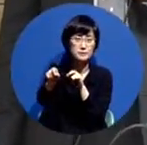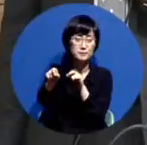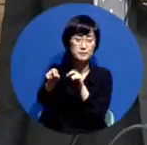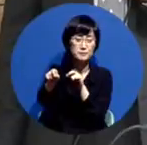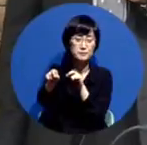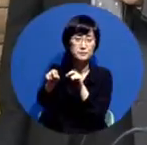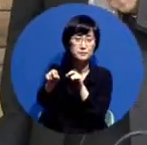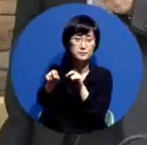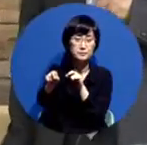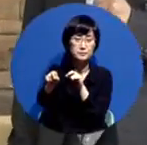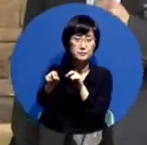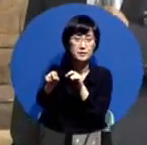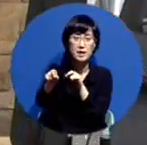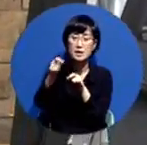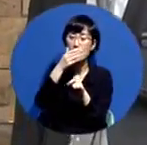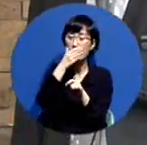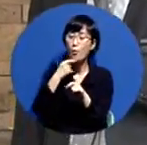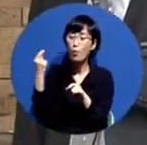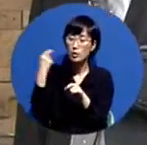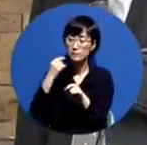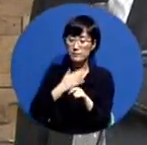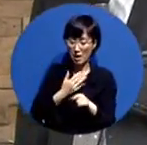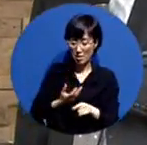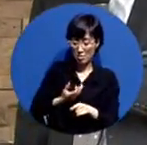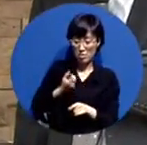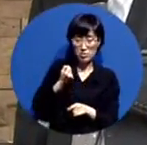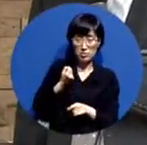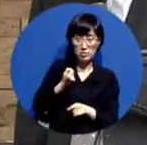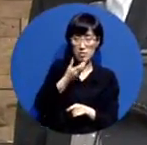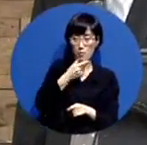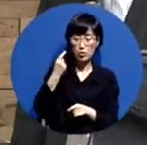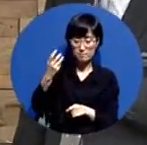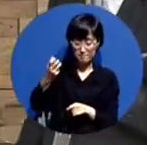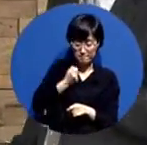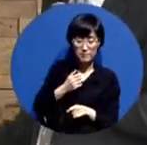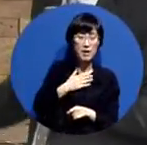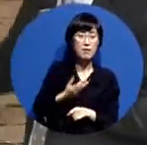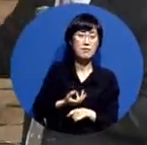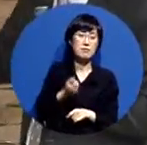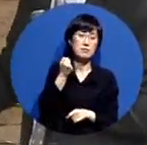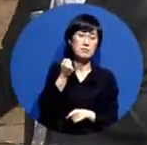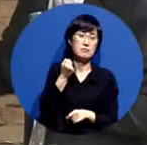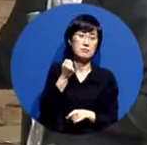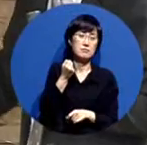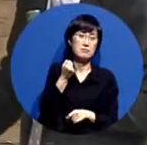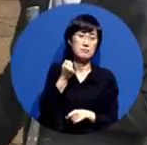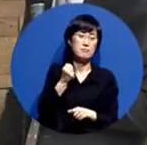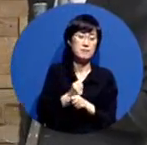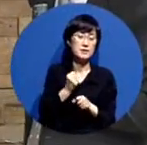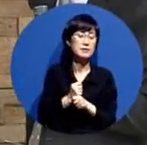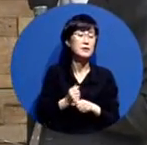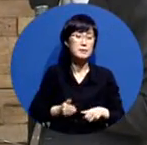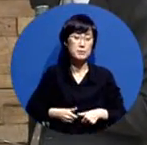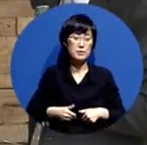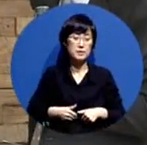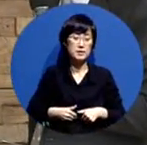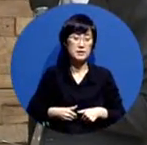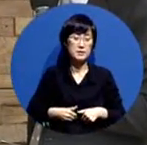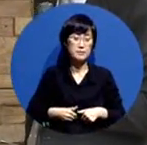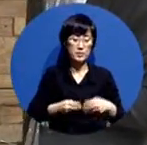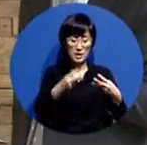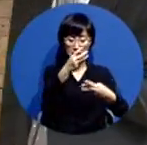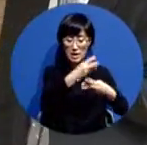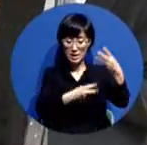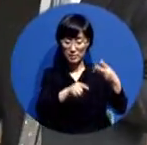니다， 就是福音化， 개나되기도합니다， 就是成为个人化。 우리렘넌트는이렇게제자화시키고전문화시키고세계화